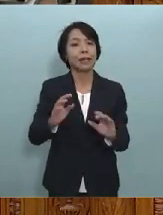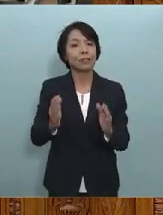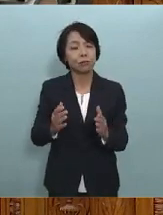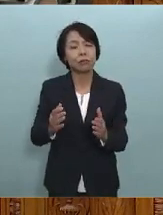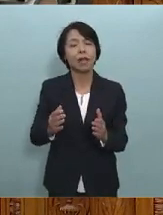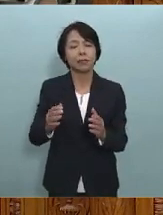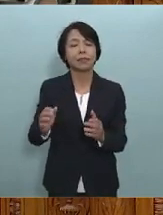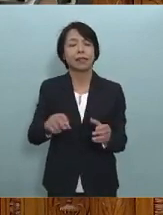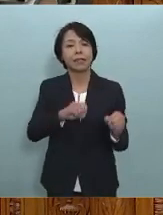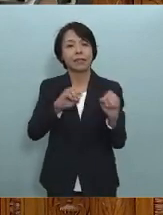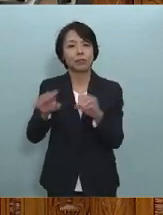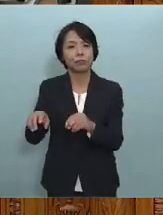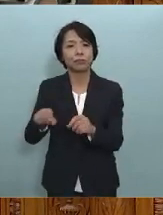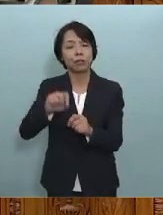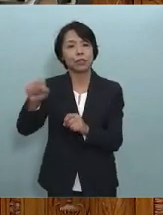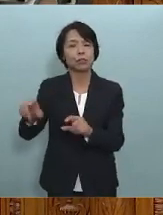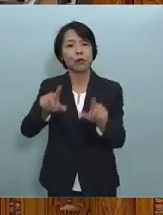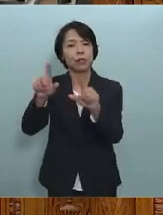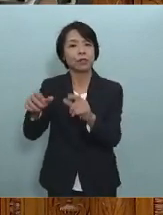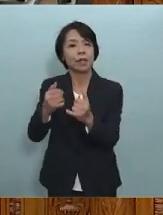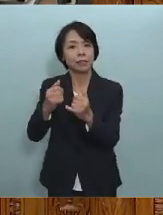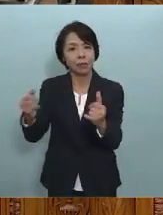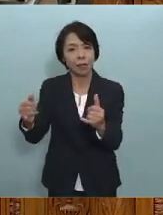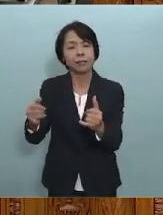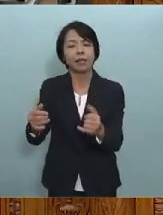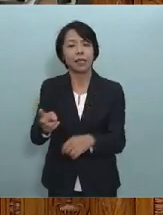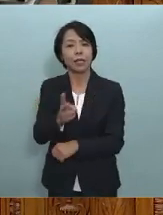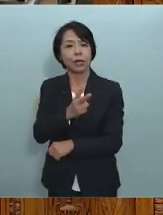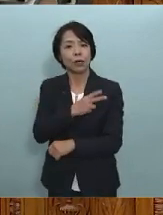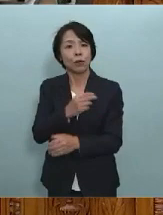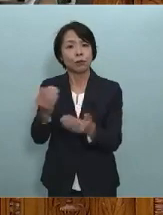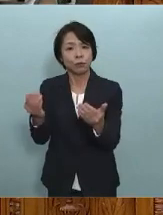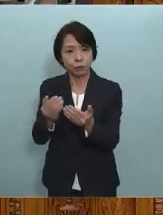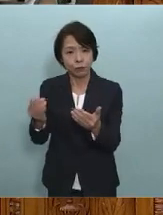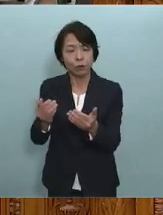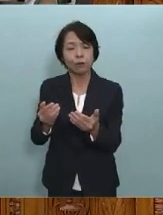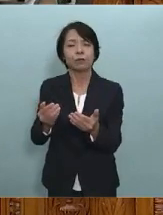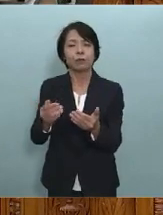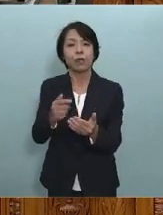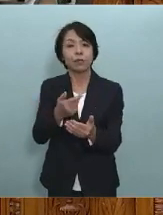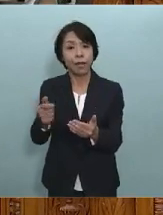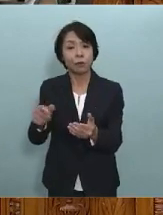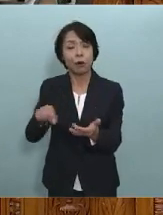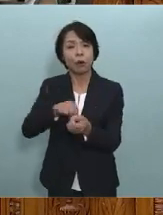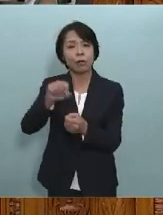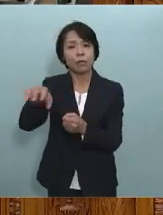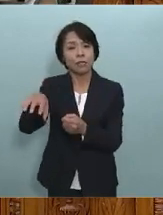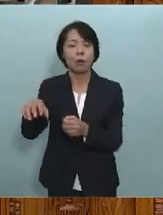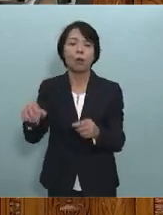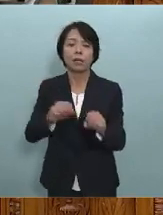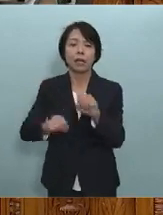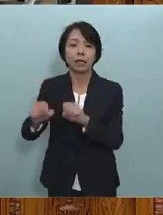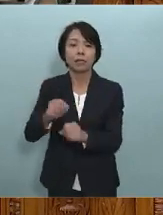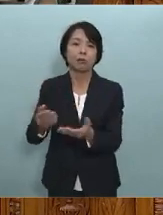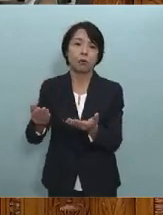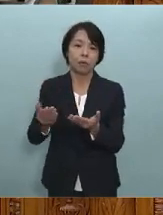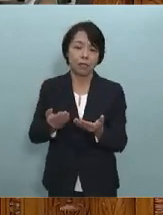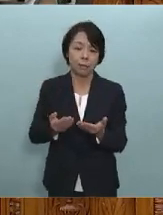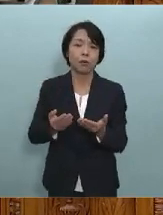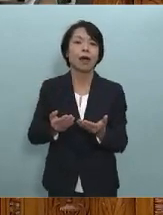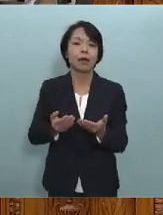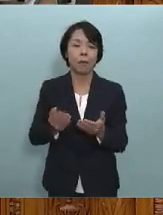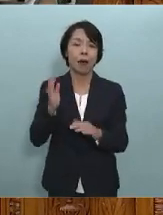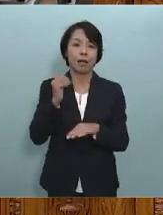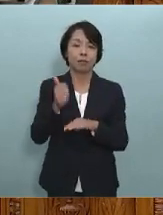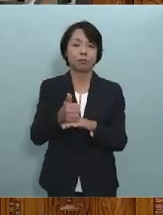移住する方に副業や兼業で地方で活躍してもらえれば総理が初心表明で